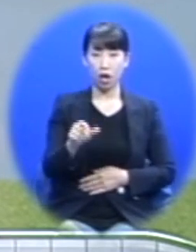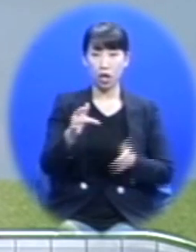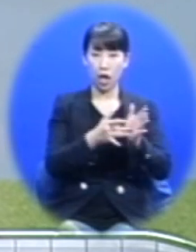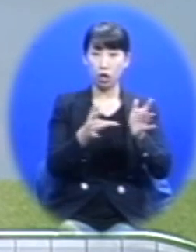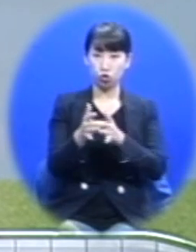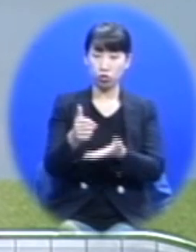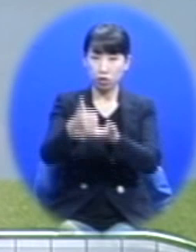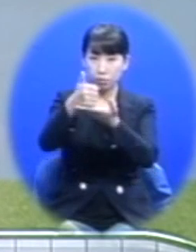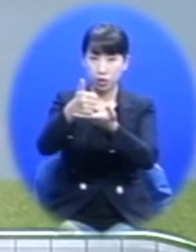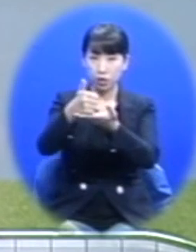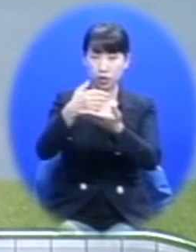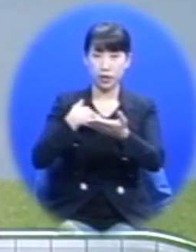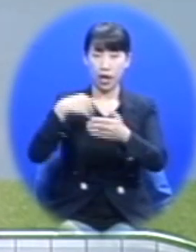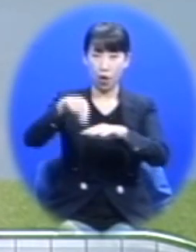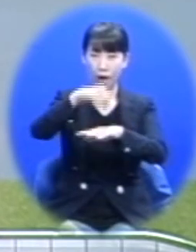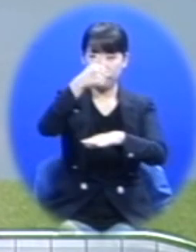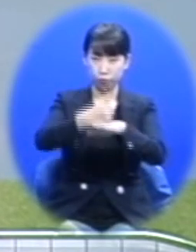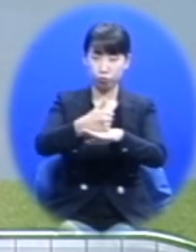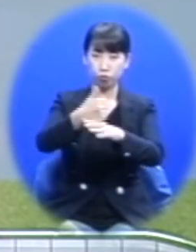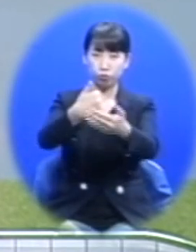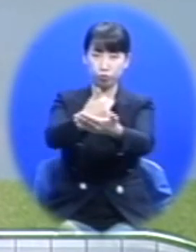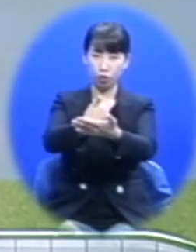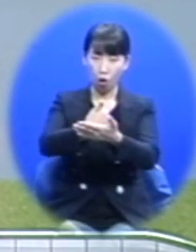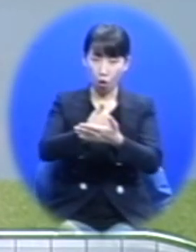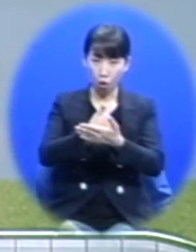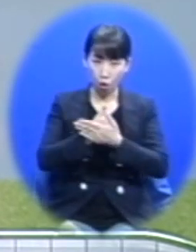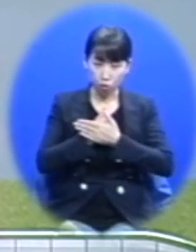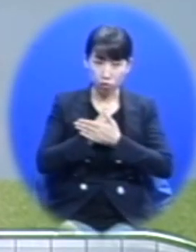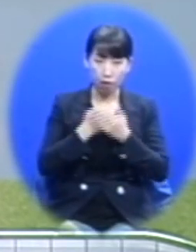내 주님으로, 내 왕으로 그렇게 받아들이고 나니까